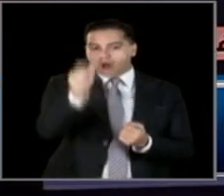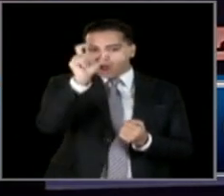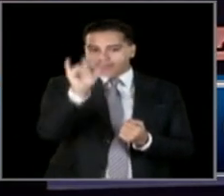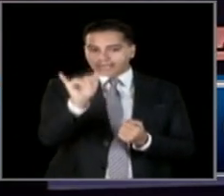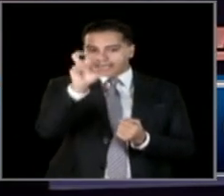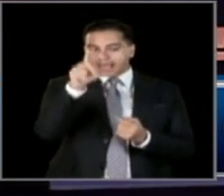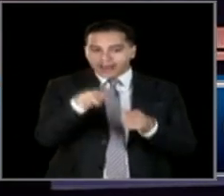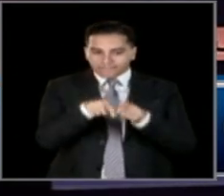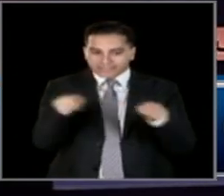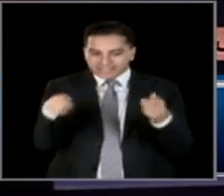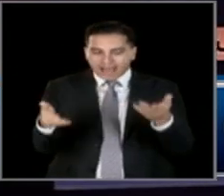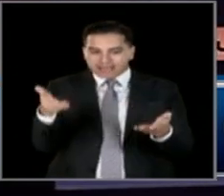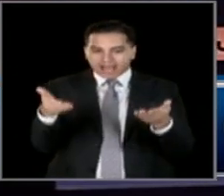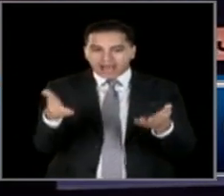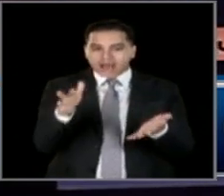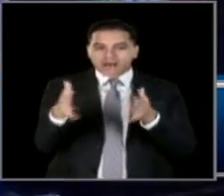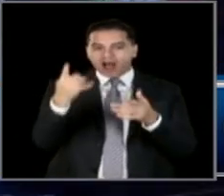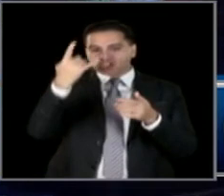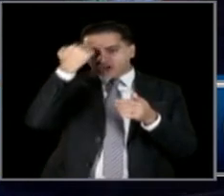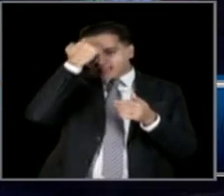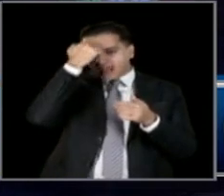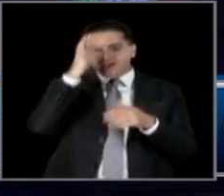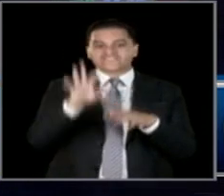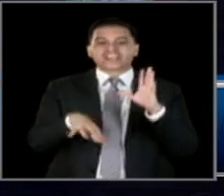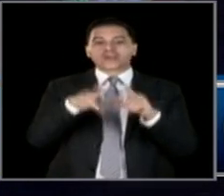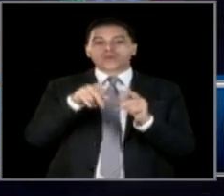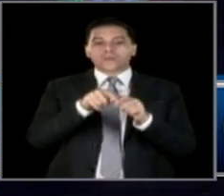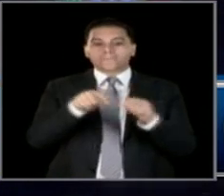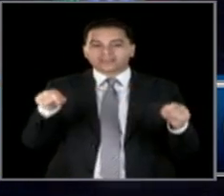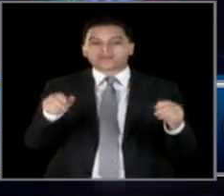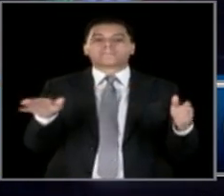مساحتها حوالي 10,000 كيلومتر مربع.